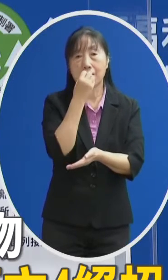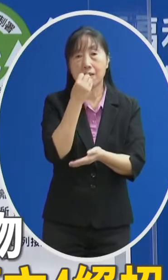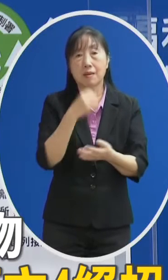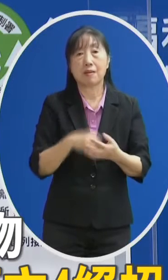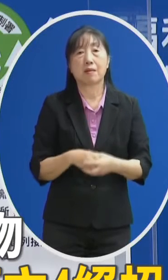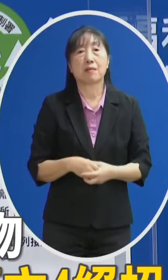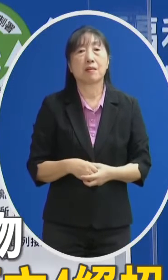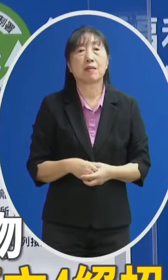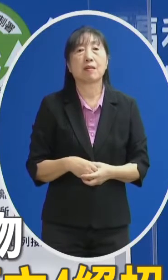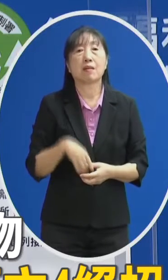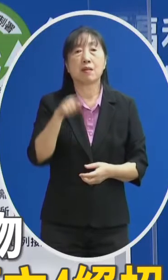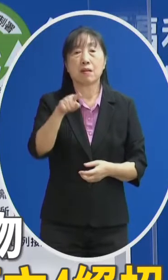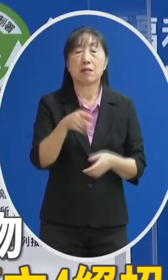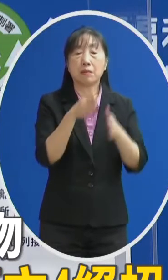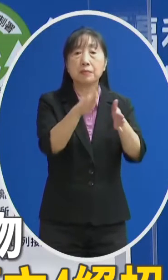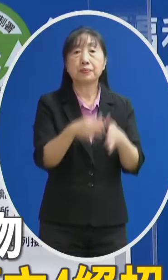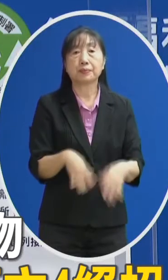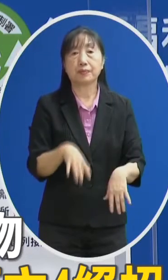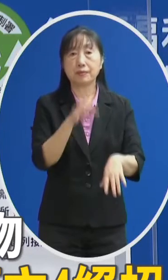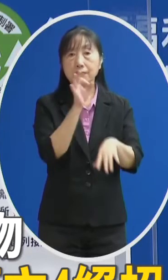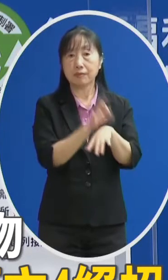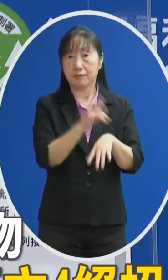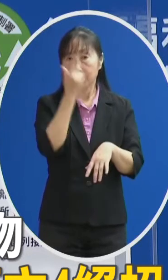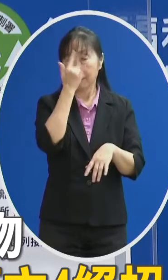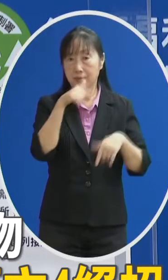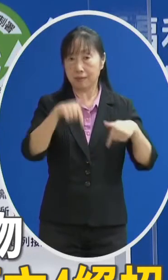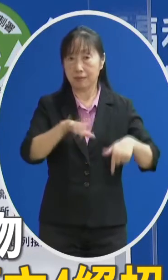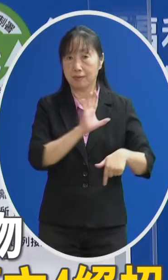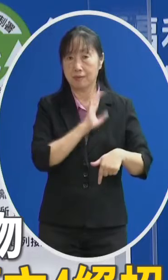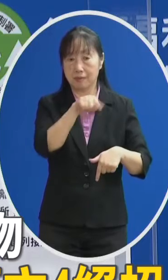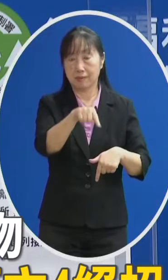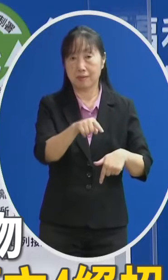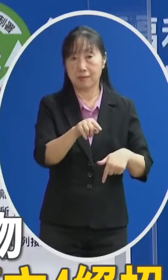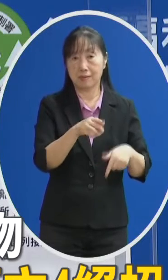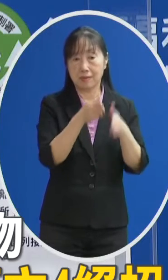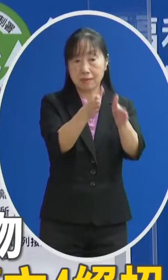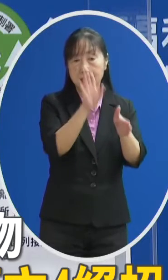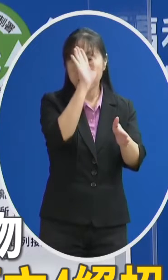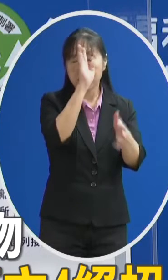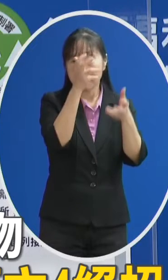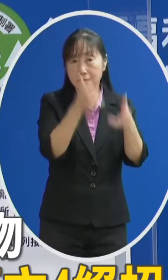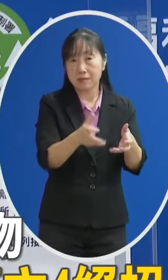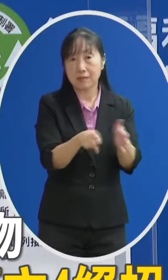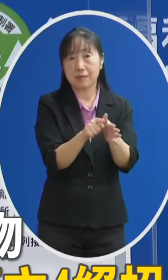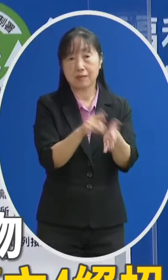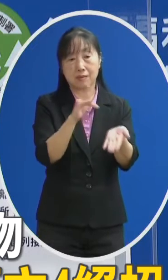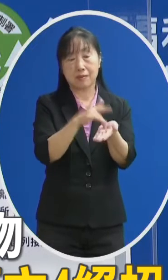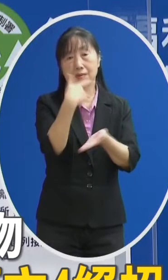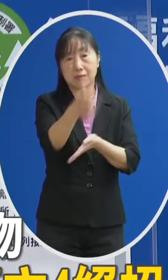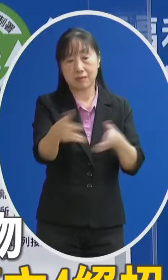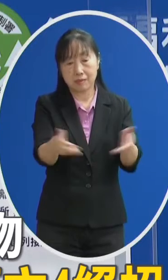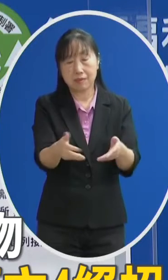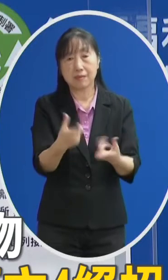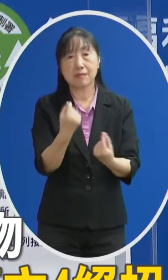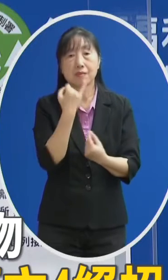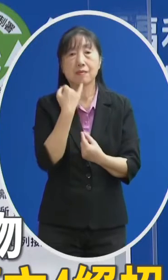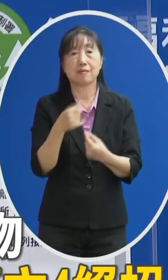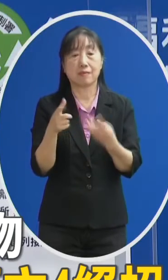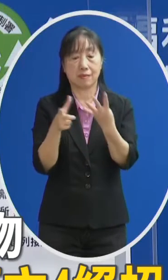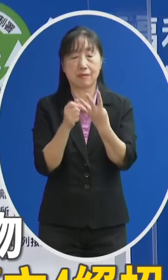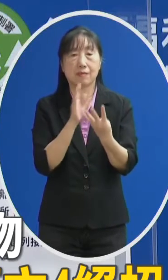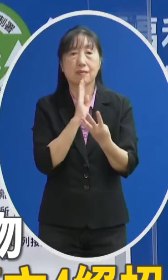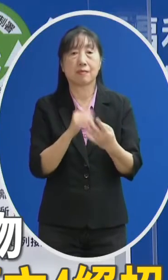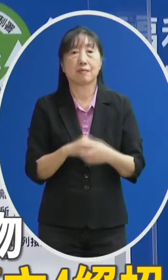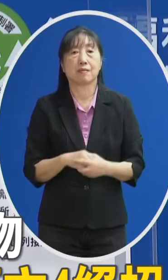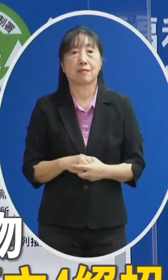哈去储备哈瑞德西韦哈，希望在重症的时候也能够得到最好的医疗。那第四点，我们也